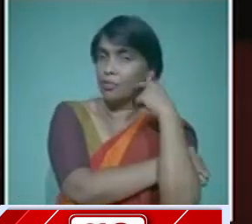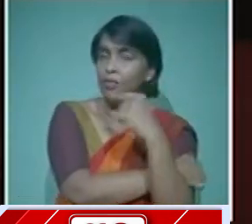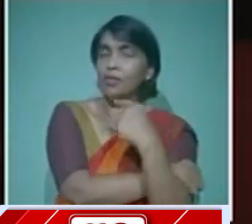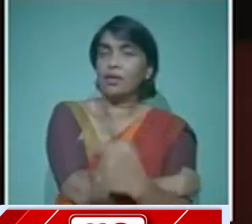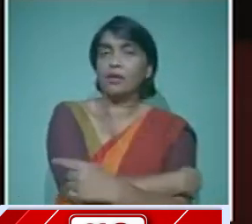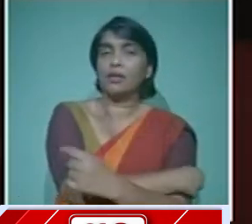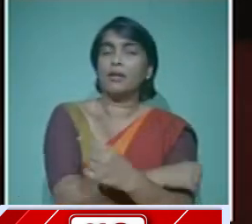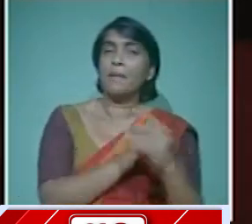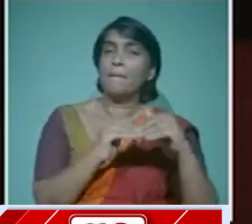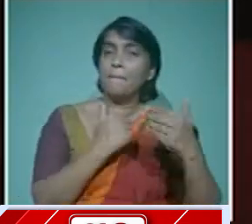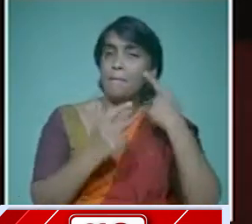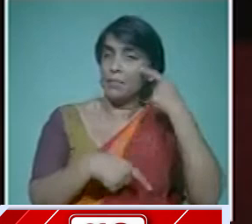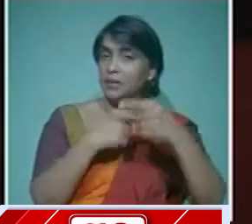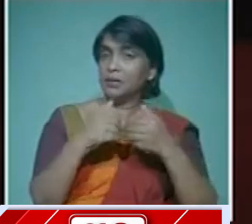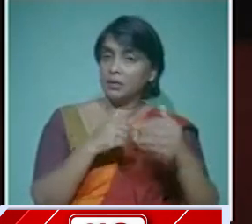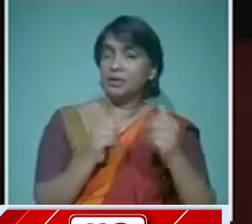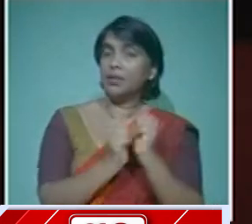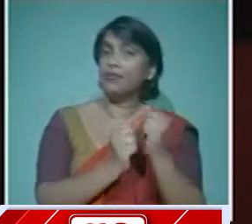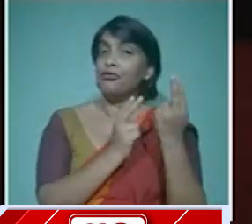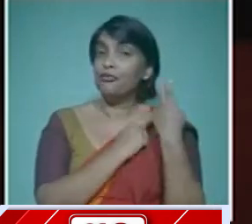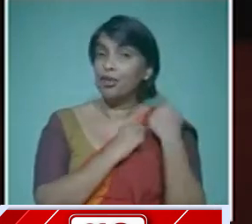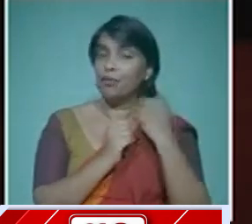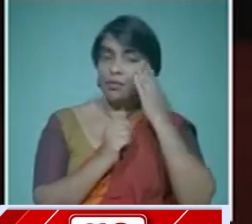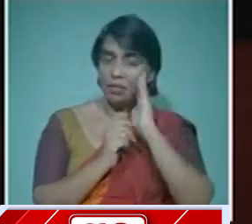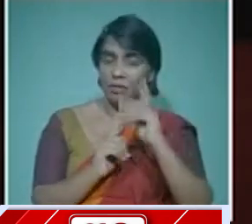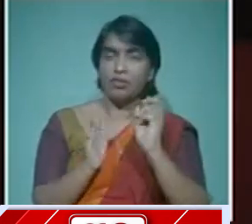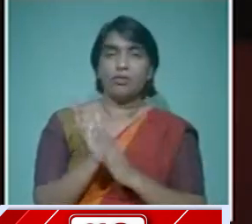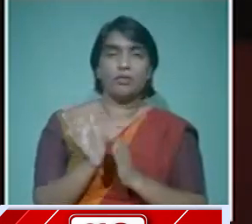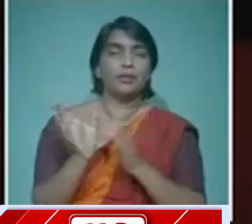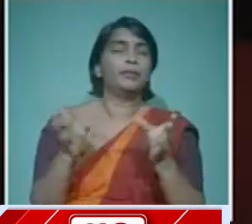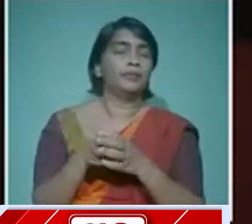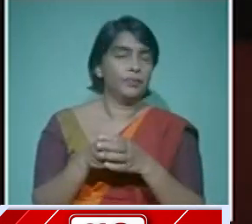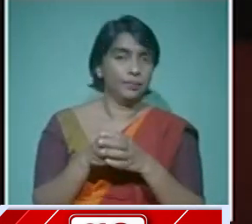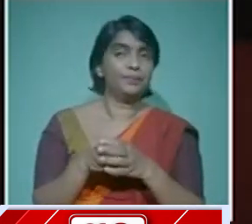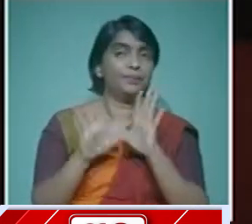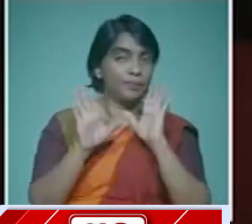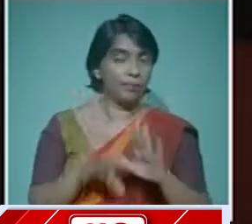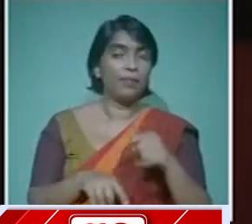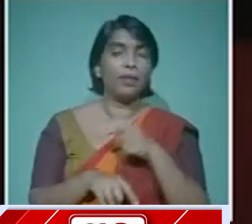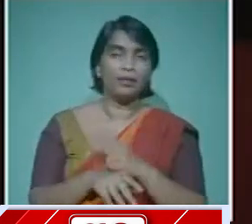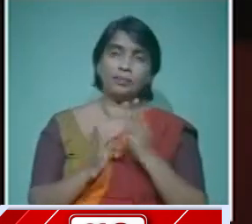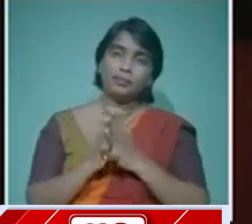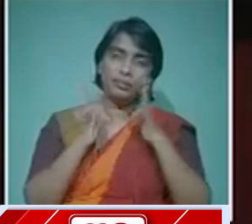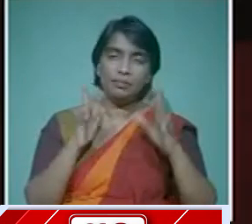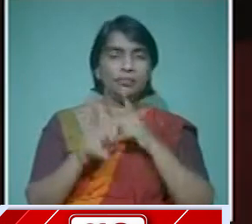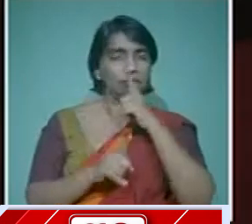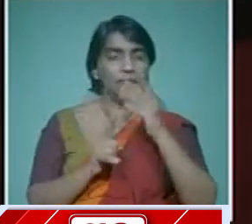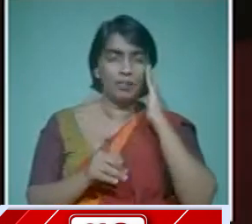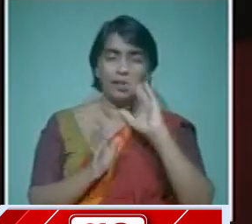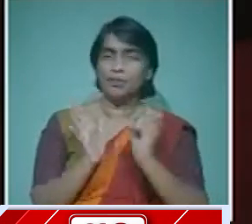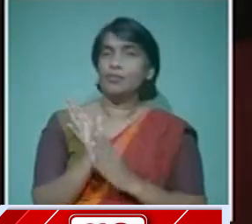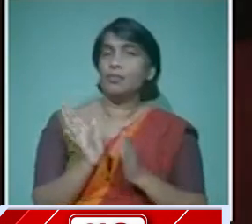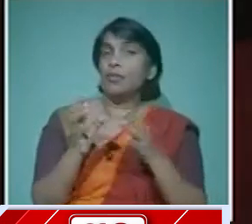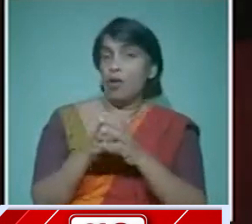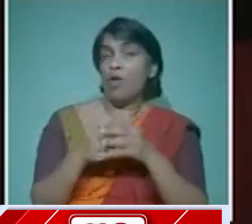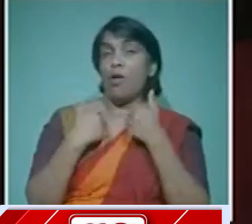පසු විපරම් කිරීමේ කාර්යභාරය තියෙන්නේ ස්වාධීන කමිෂන් සභාවට. දැන් මේ බොහෝ වෙලාවට අපි කතා කරනවා කොමිෂන් සභාව ආව